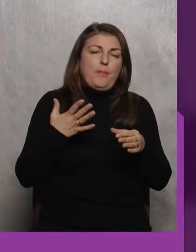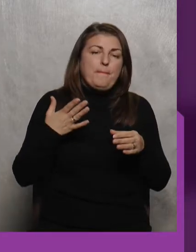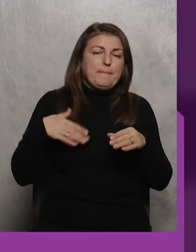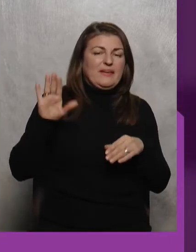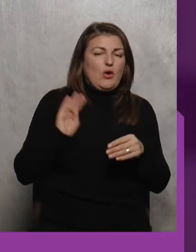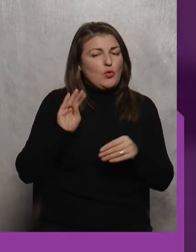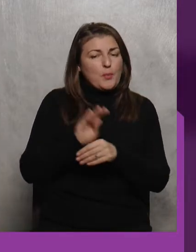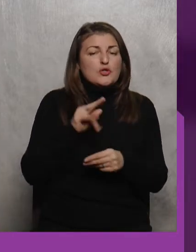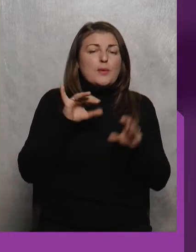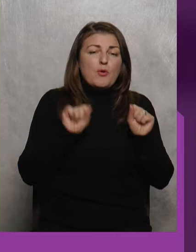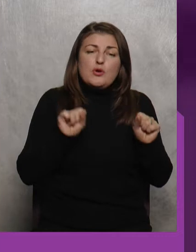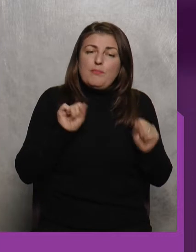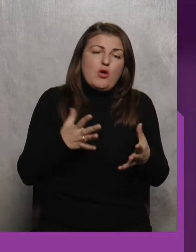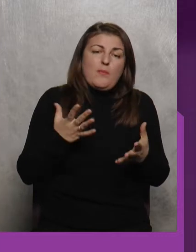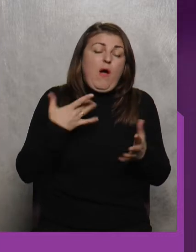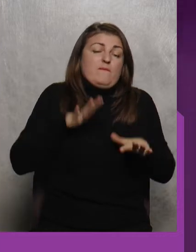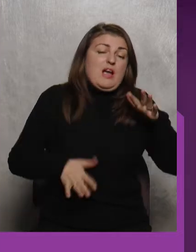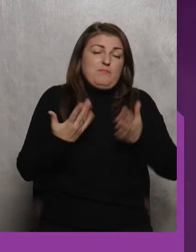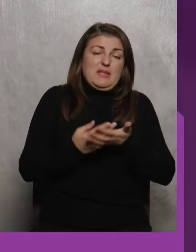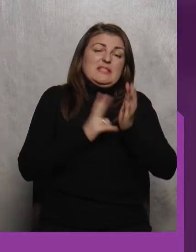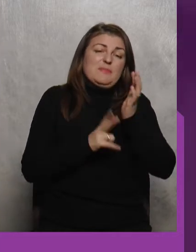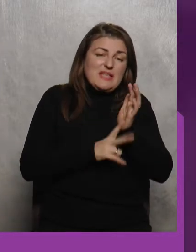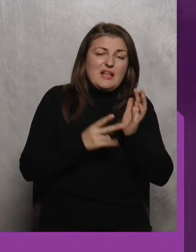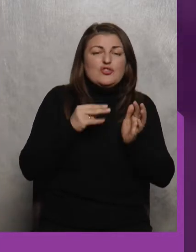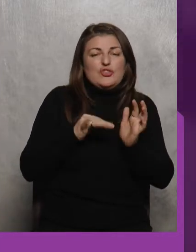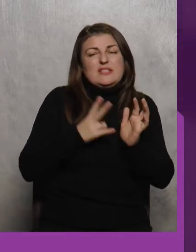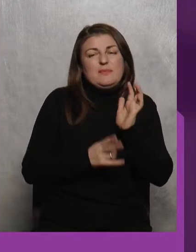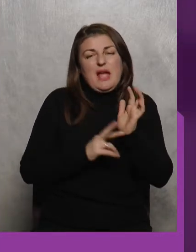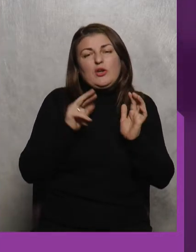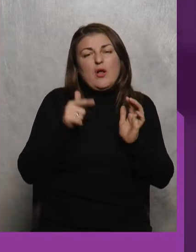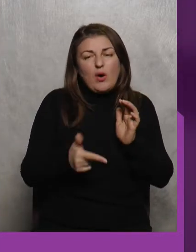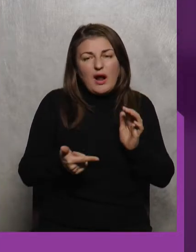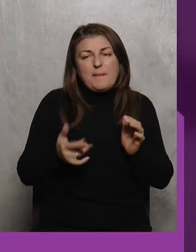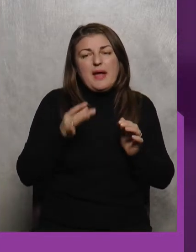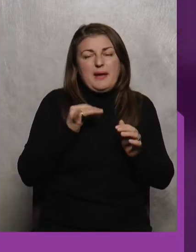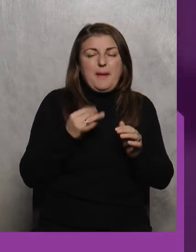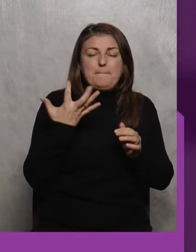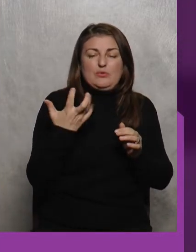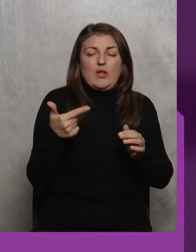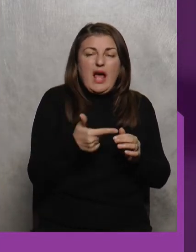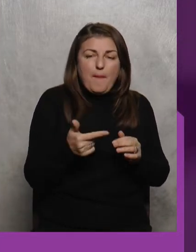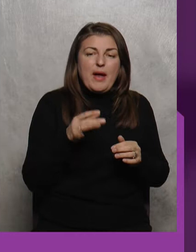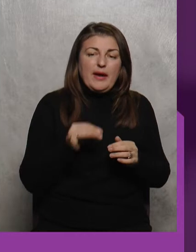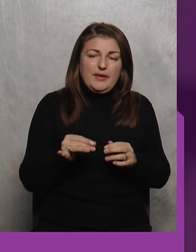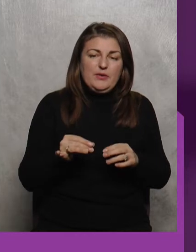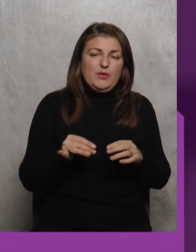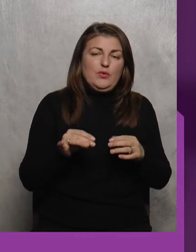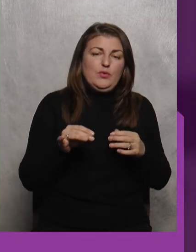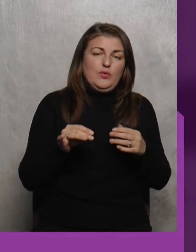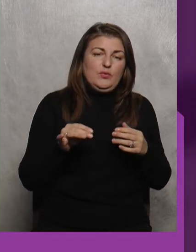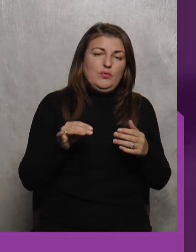Чи можна просто бути 70 кілограмів, чи 70 кілограмів і 500 грамів,